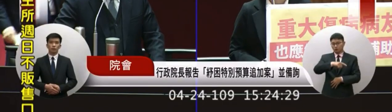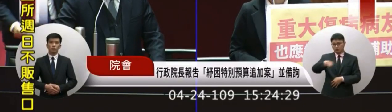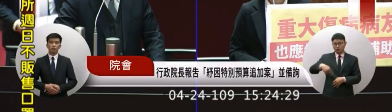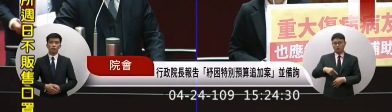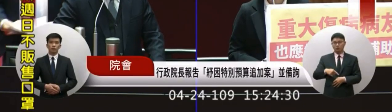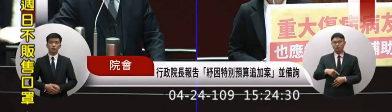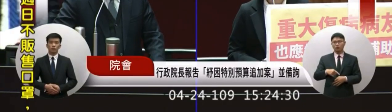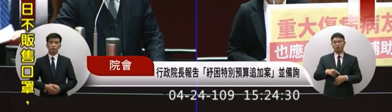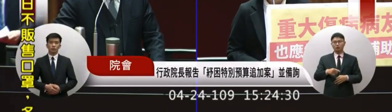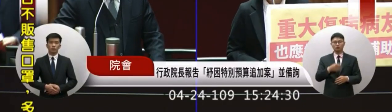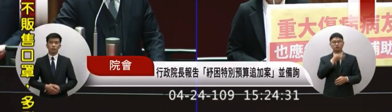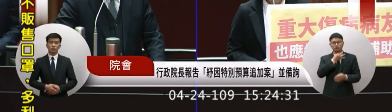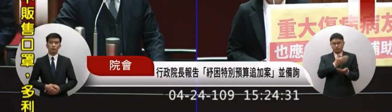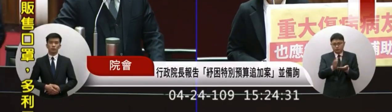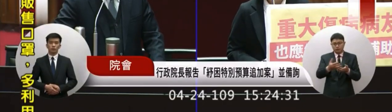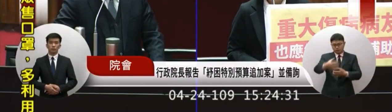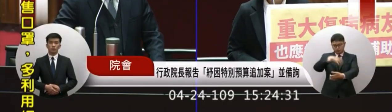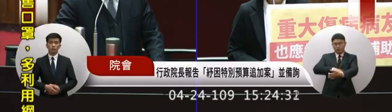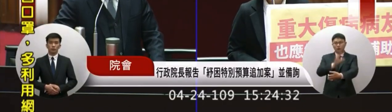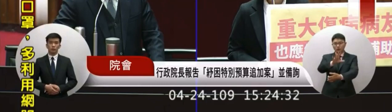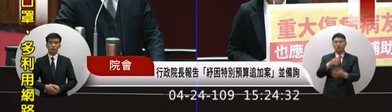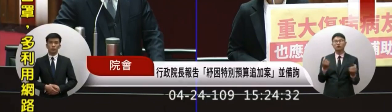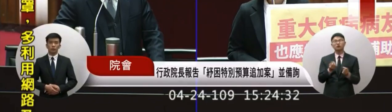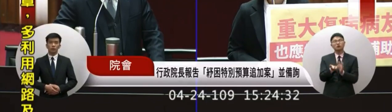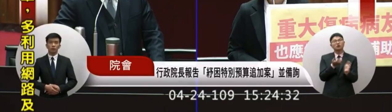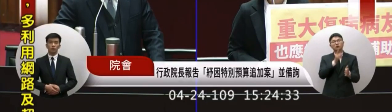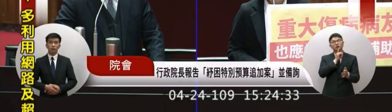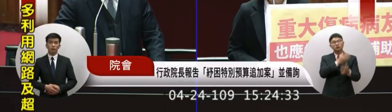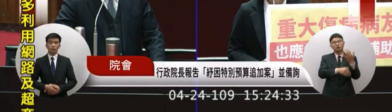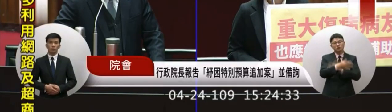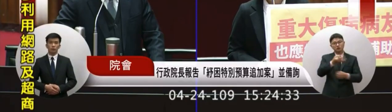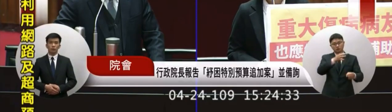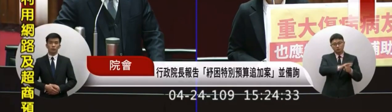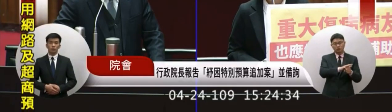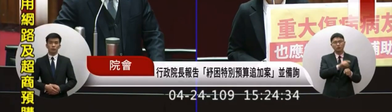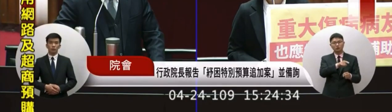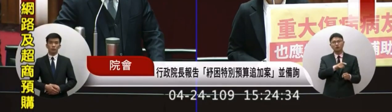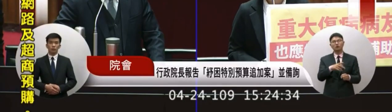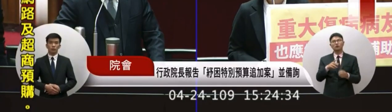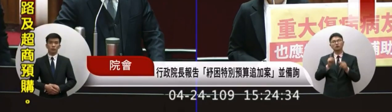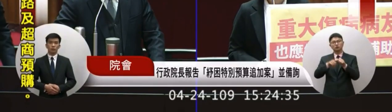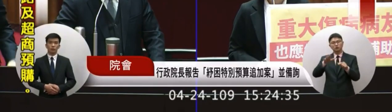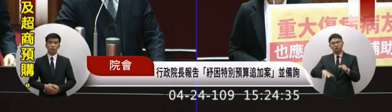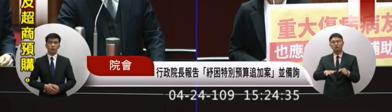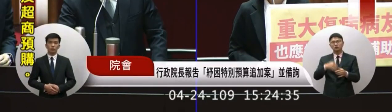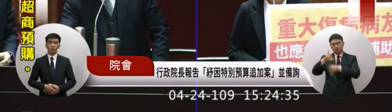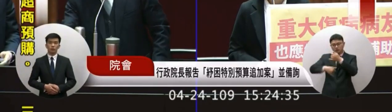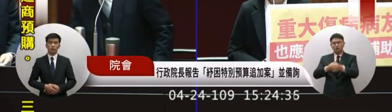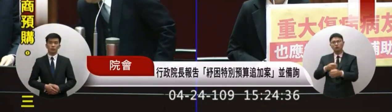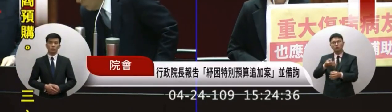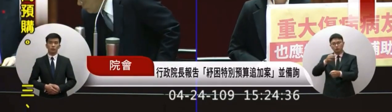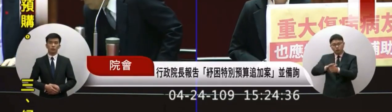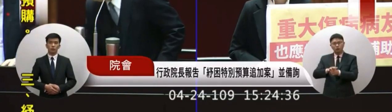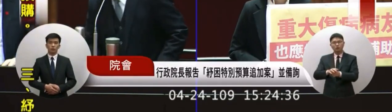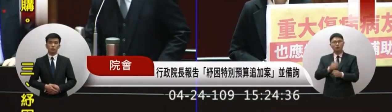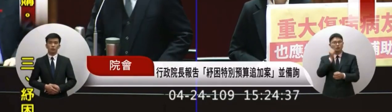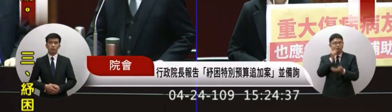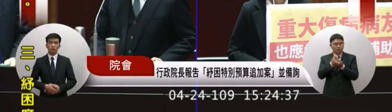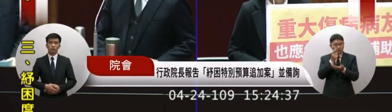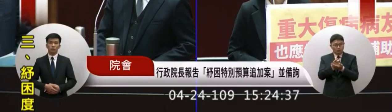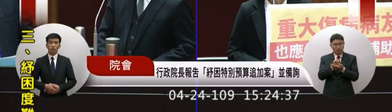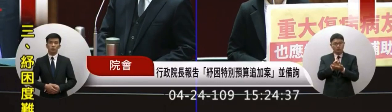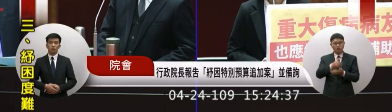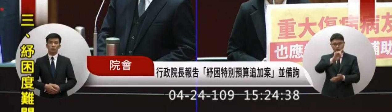中低收入者都已经纳入了纾困，比如说我们刚才提到身心障碍的补助啊，中低收入者的生活补助啊，这个每个月都会加